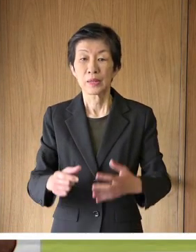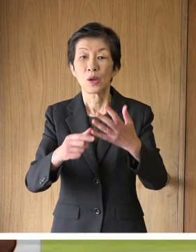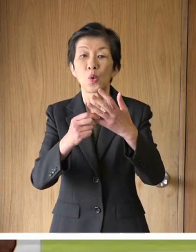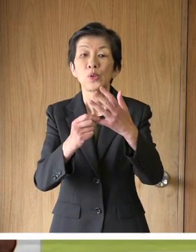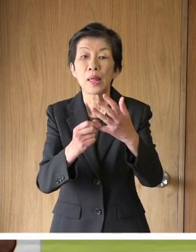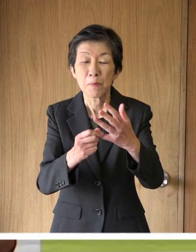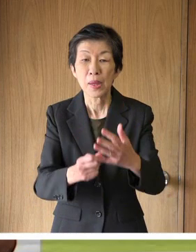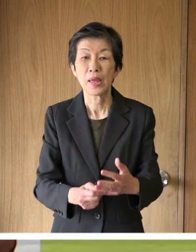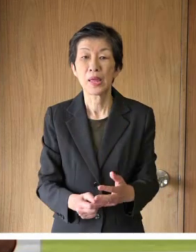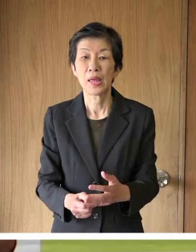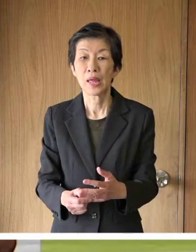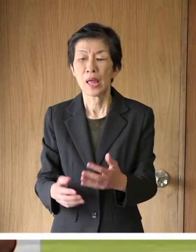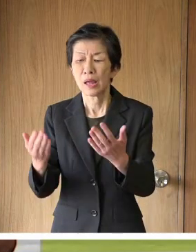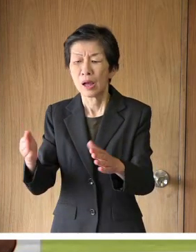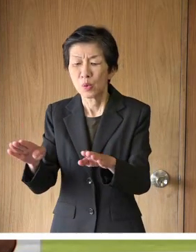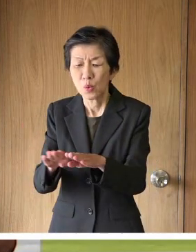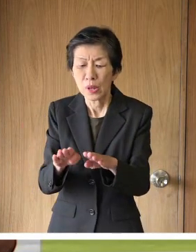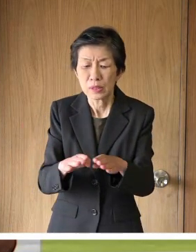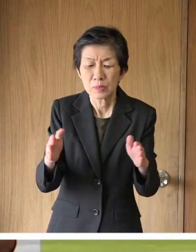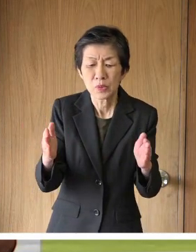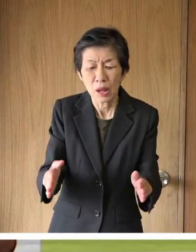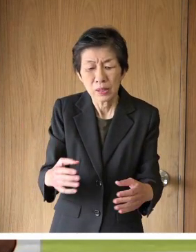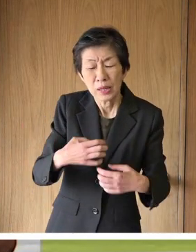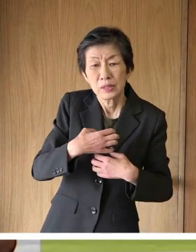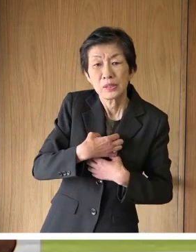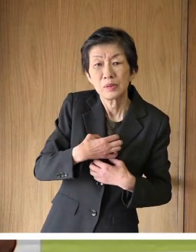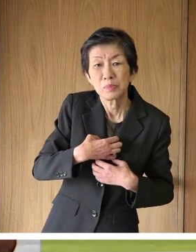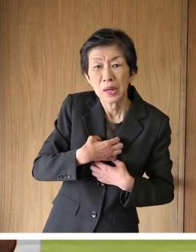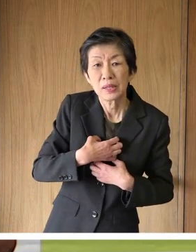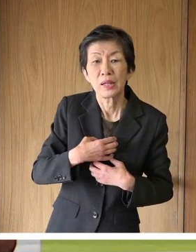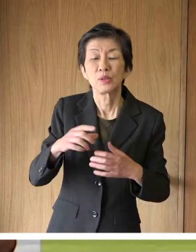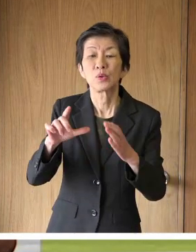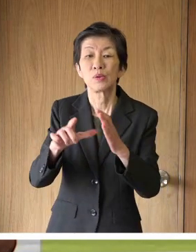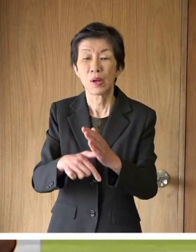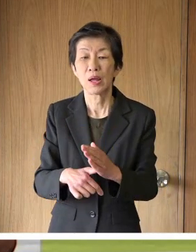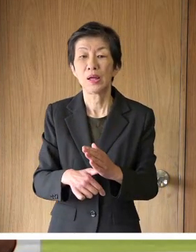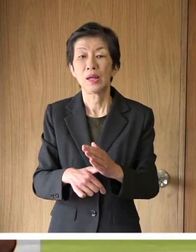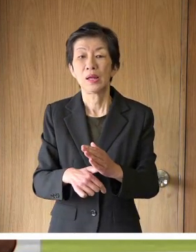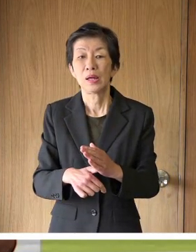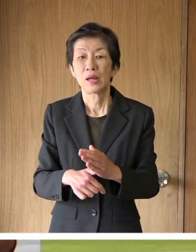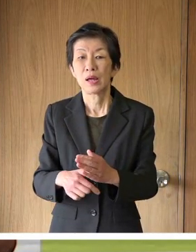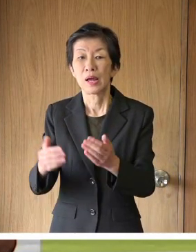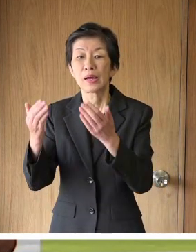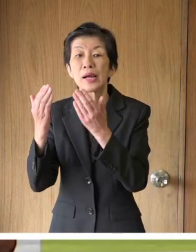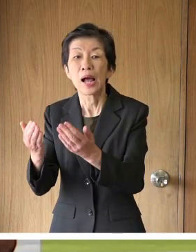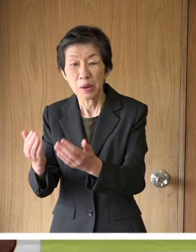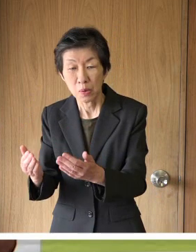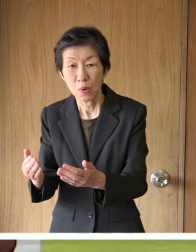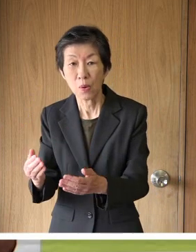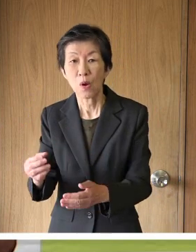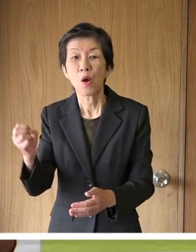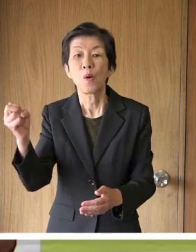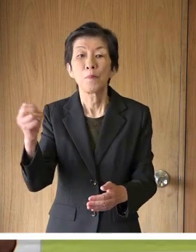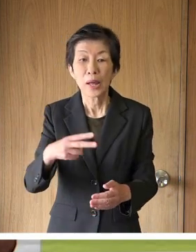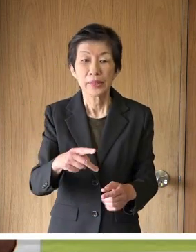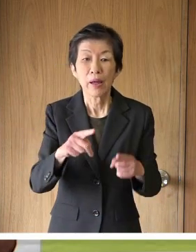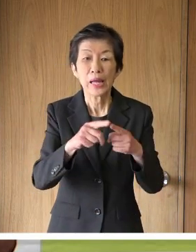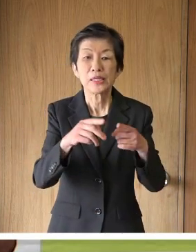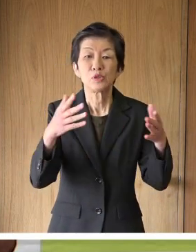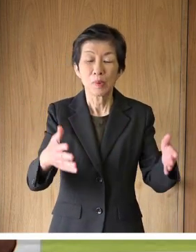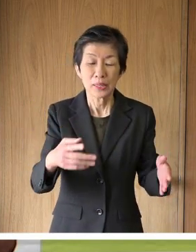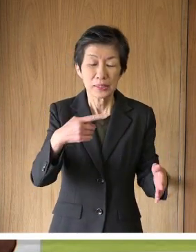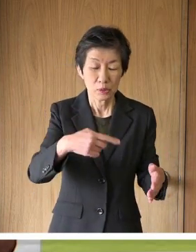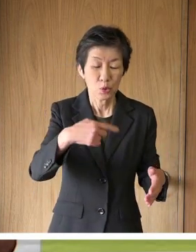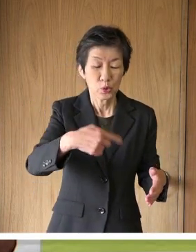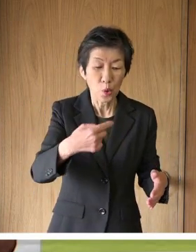目休校中に何か心配なことがありましたら学校や入間市の教育